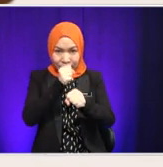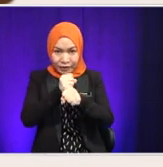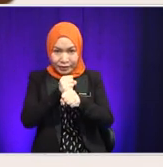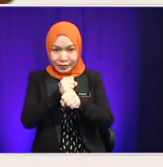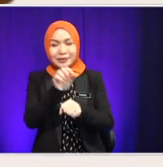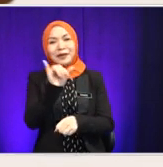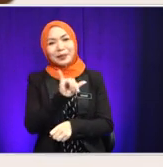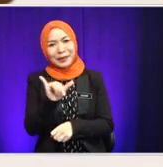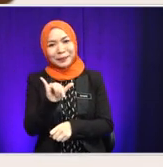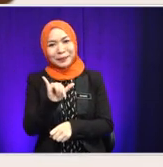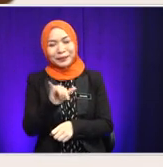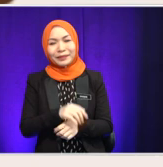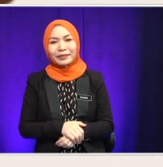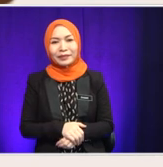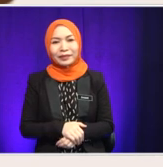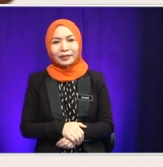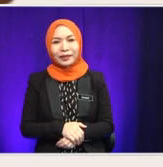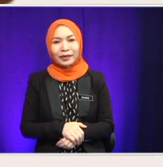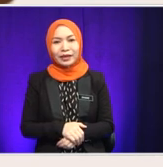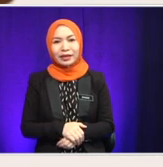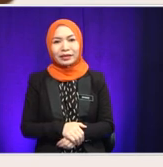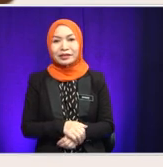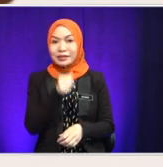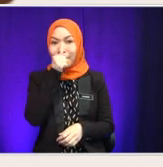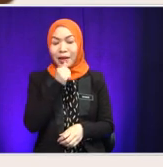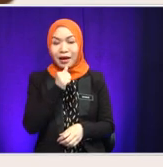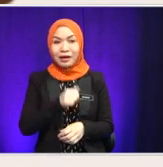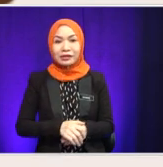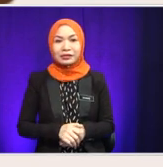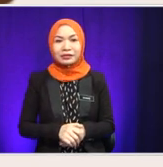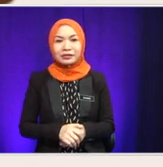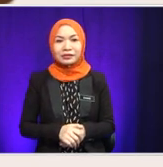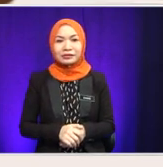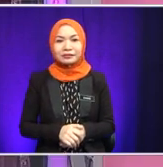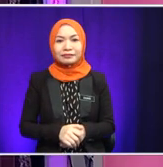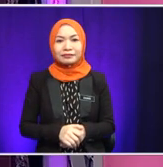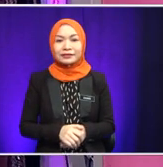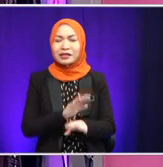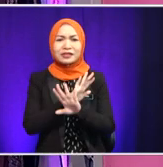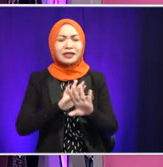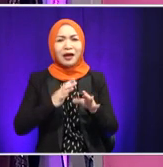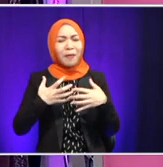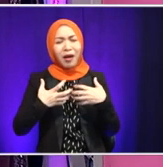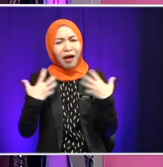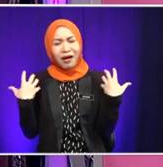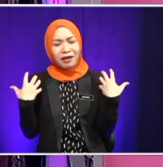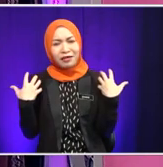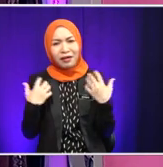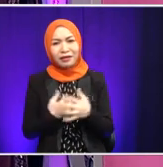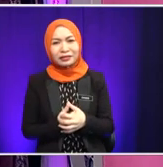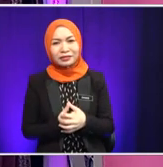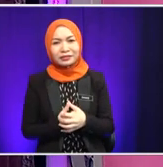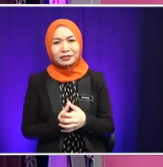kita bertolak ansor di antara kaum Oke dekat sini maknanya kita jangan cepat marah ataupun sikap eee